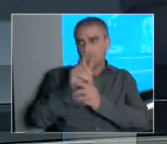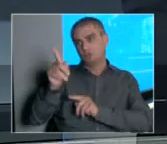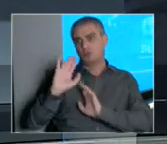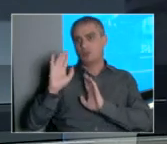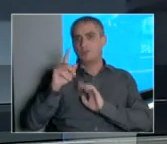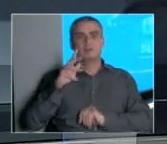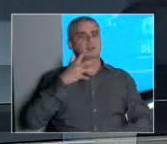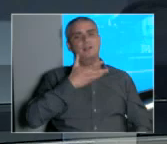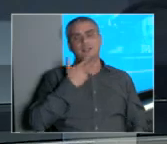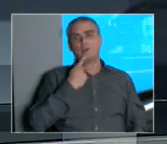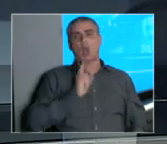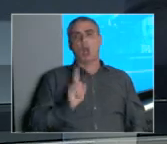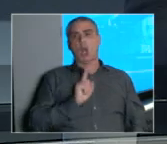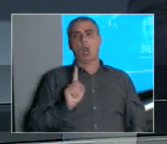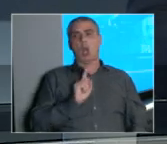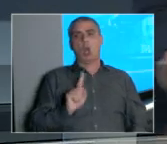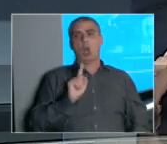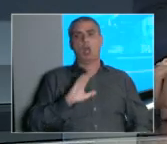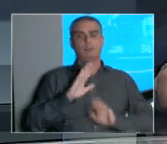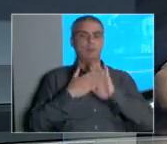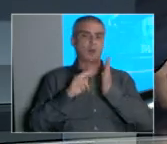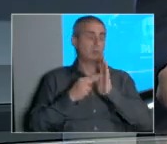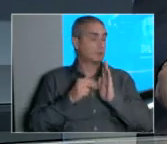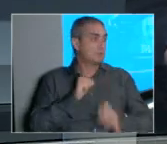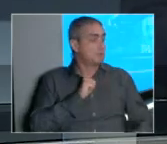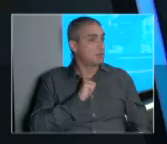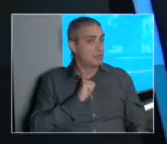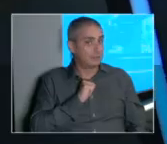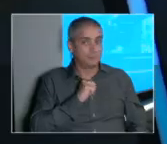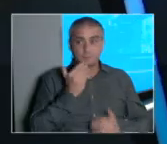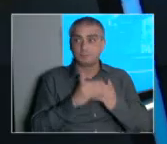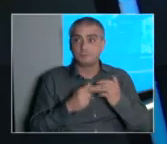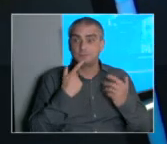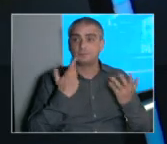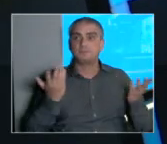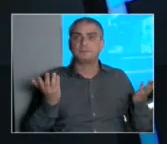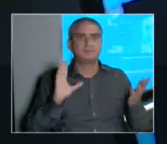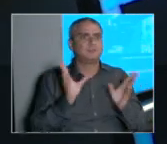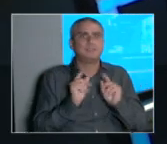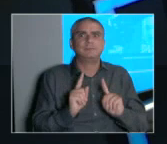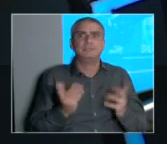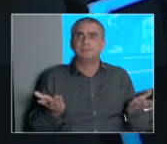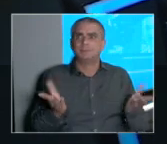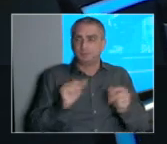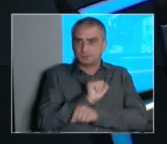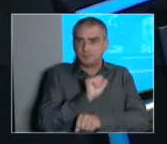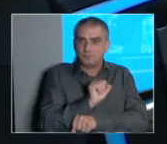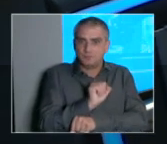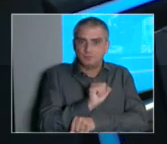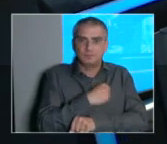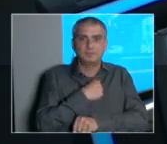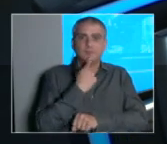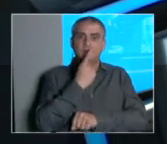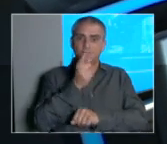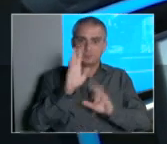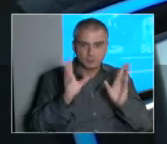ליצמן לא לא. אנחנו שומעים הרבה לאווים בכל המערכת הפוליטית. זה מעניין. ובסוף אתה אומר, עם מי תשבו? מה, תשבו באופוזיציה? אני אומר